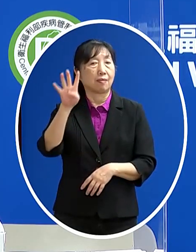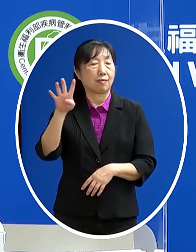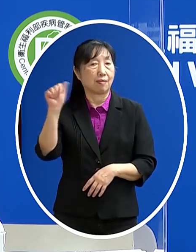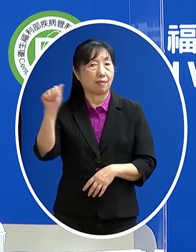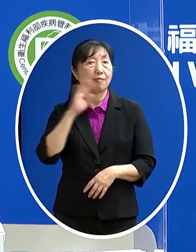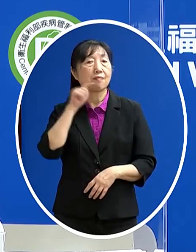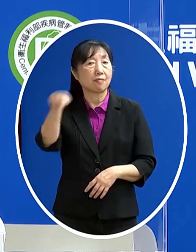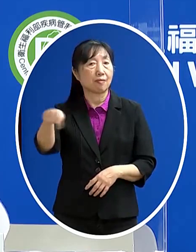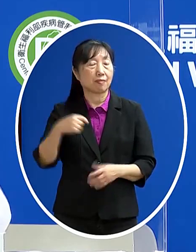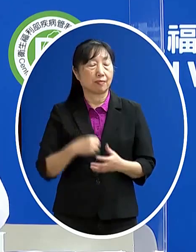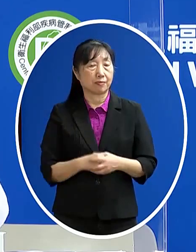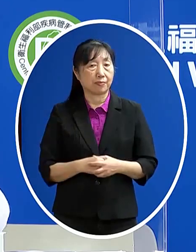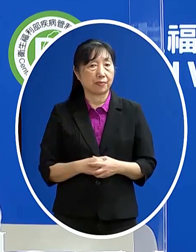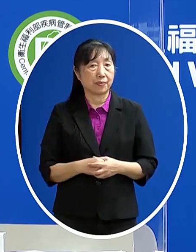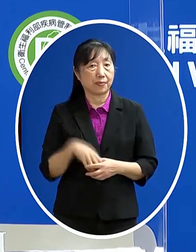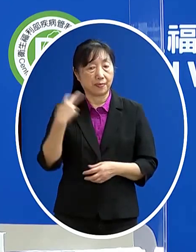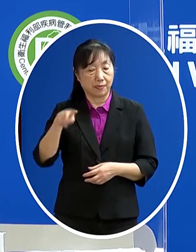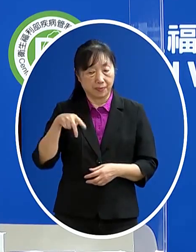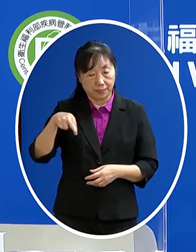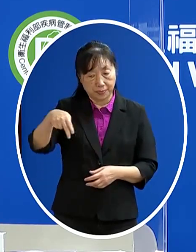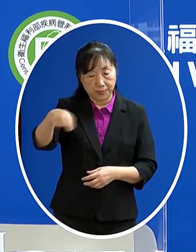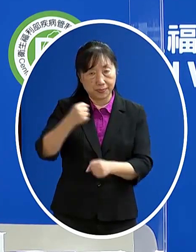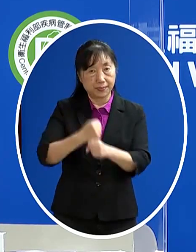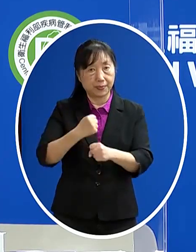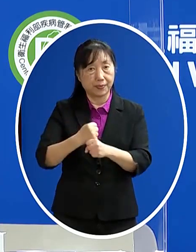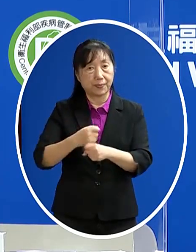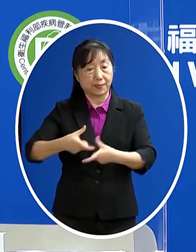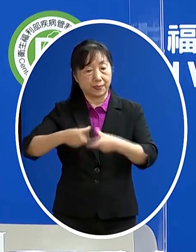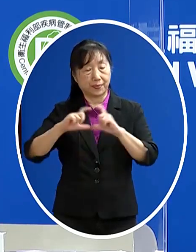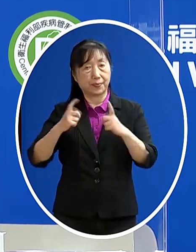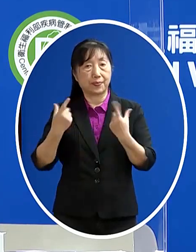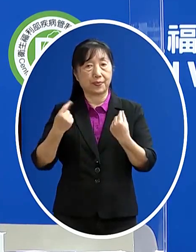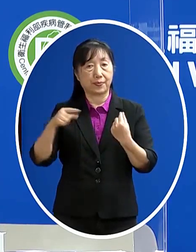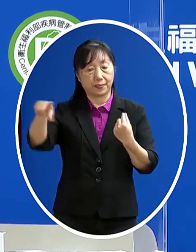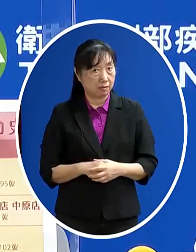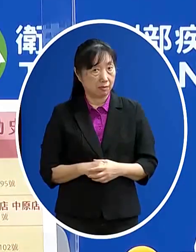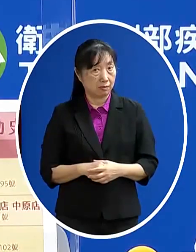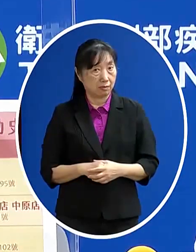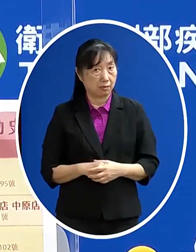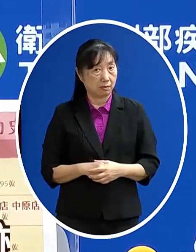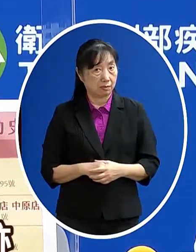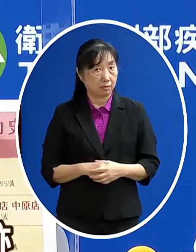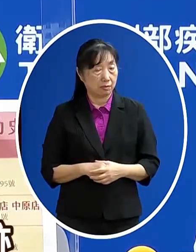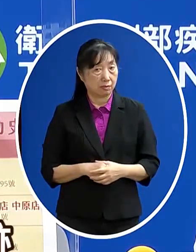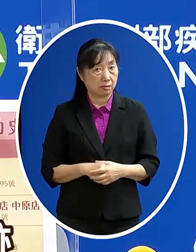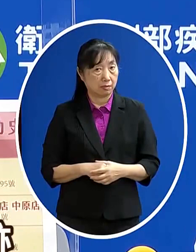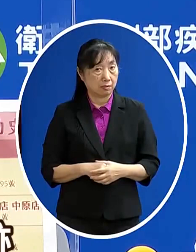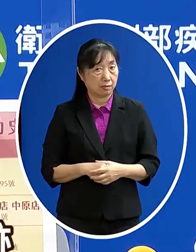然后啊、哦、那边就直接走路就上班了，然后回来就循着这路再回来。